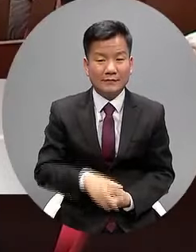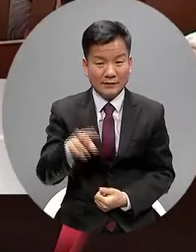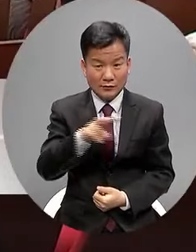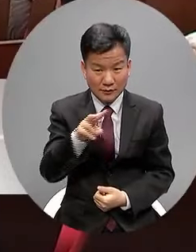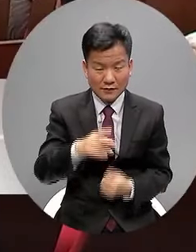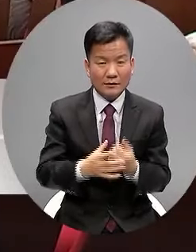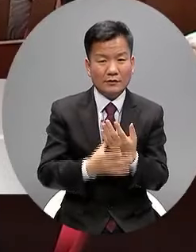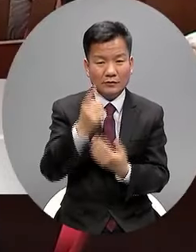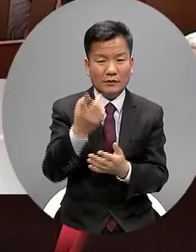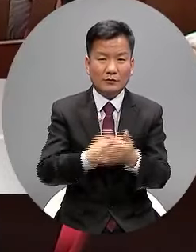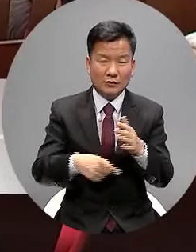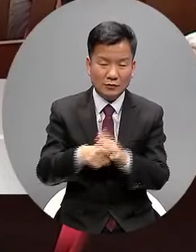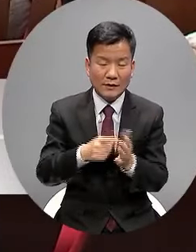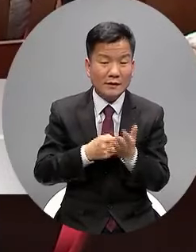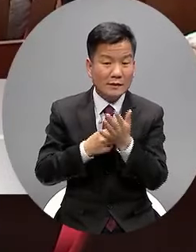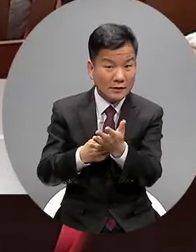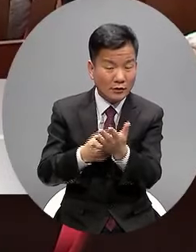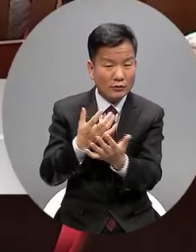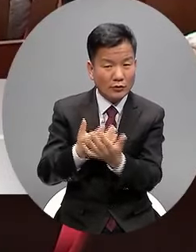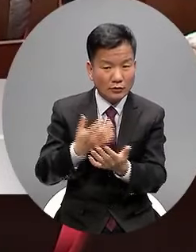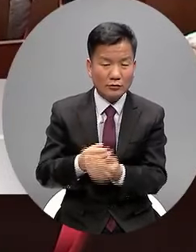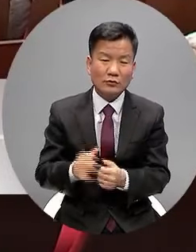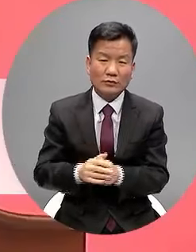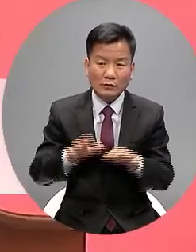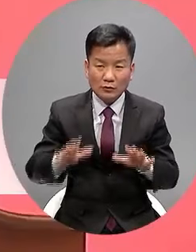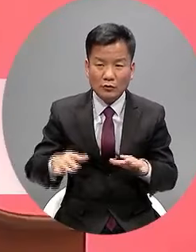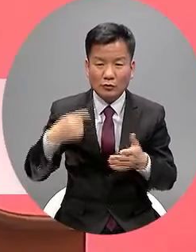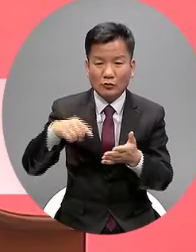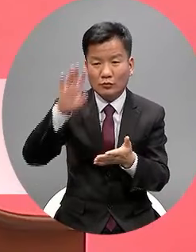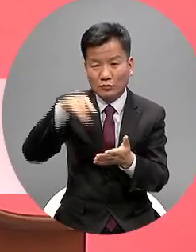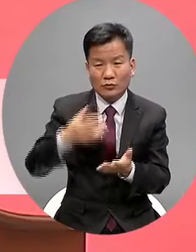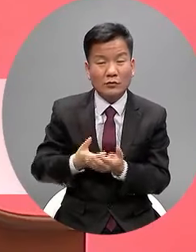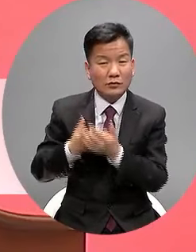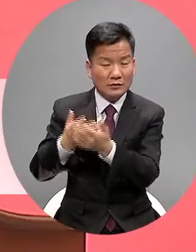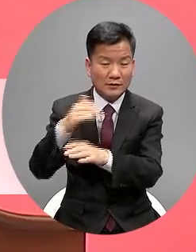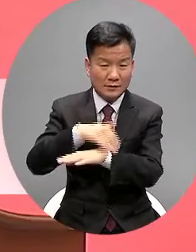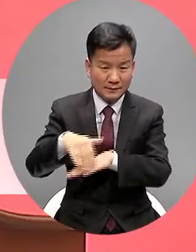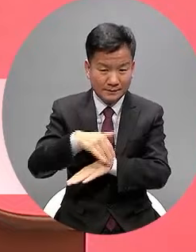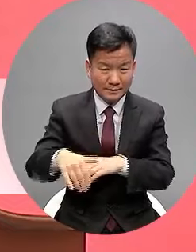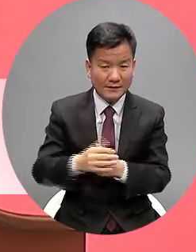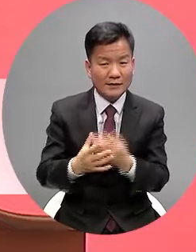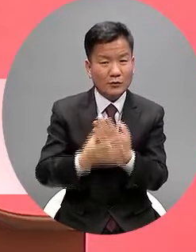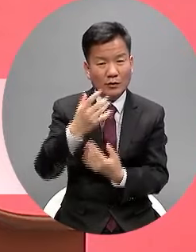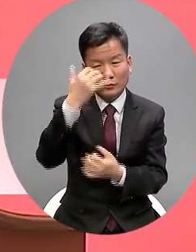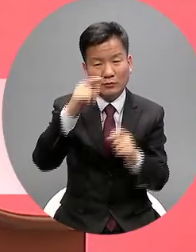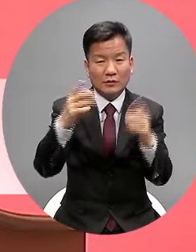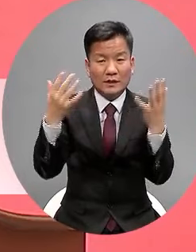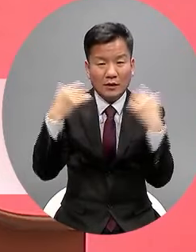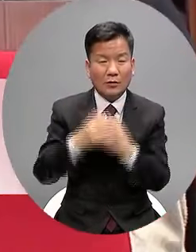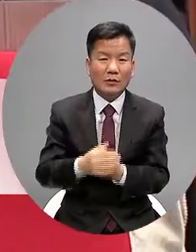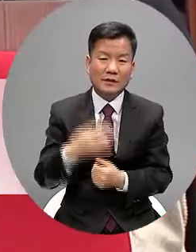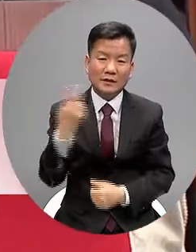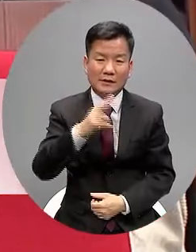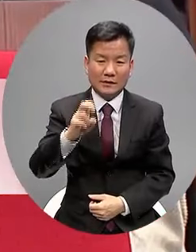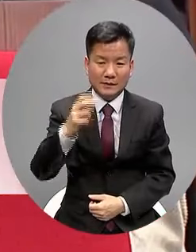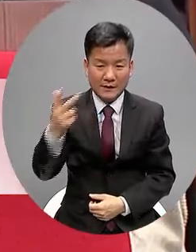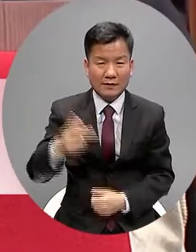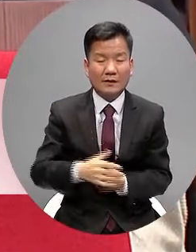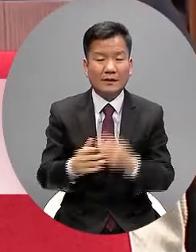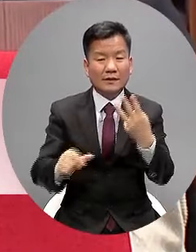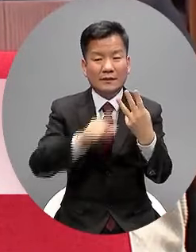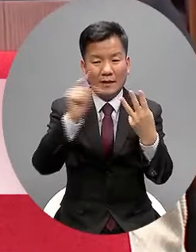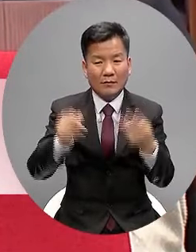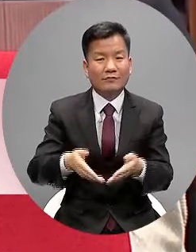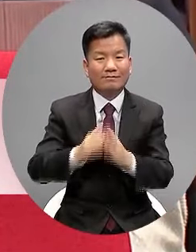대학은 통합을 위한 신청서를 이번 주말 교육부에 제출할 예정이고 통합충북대는 오는 2027년